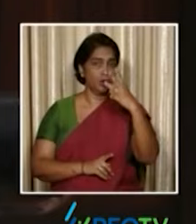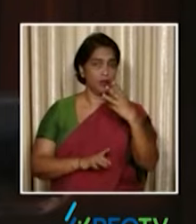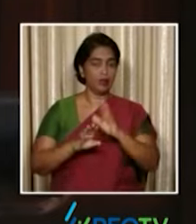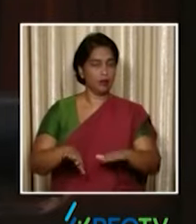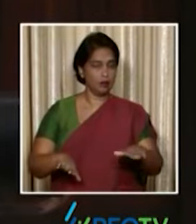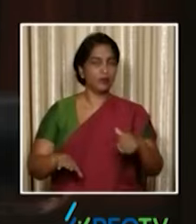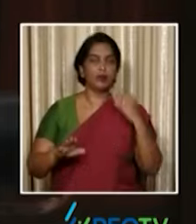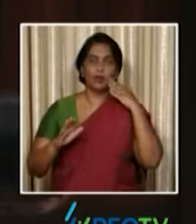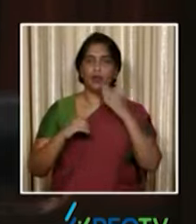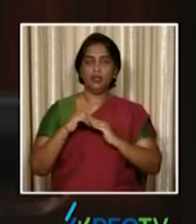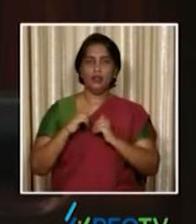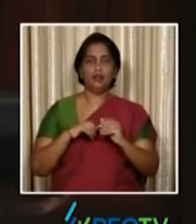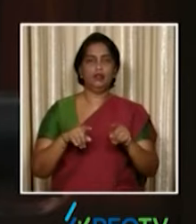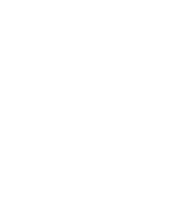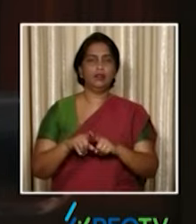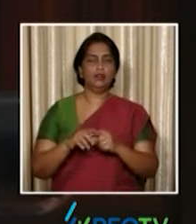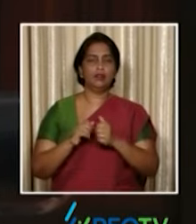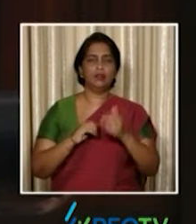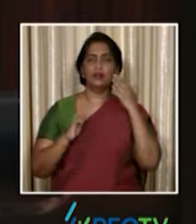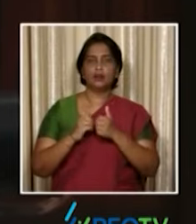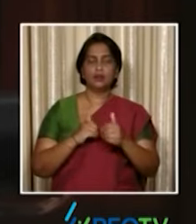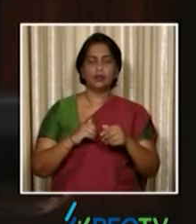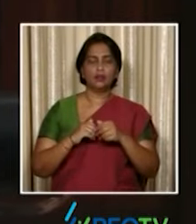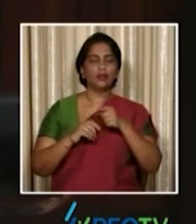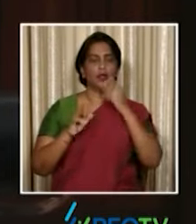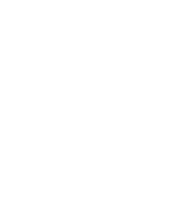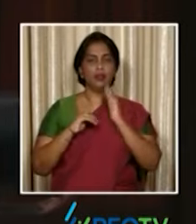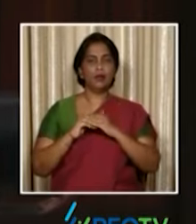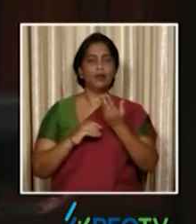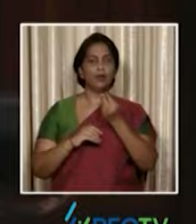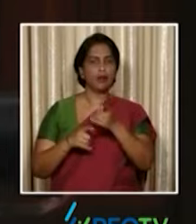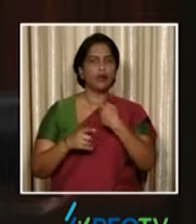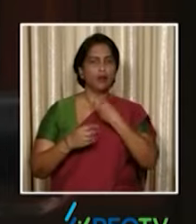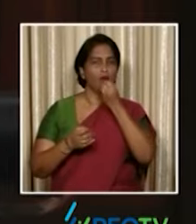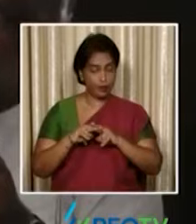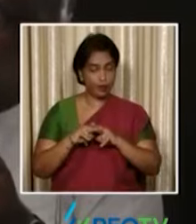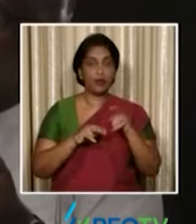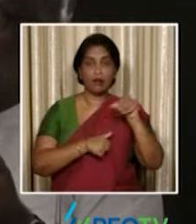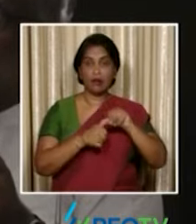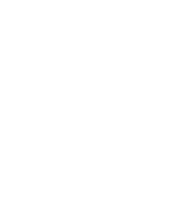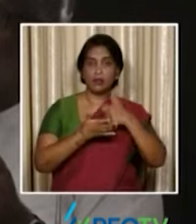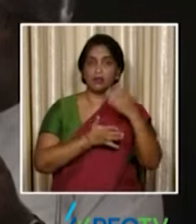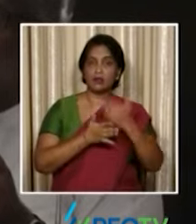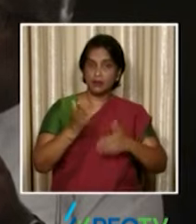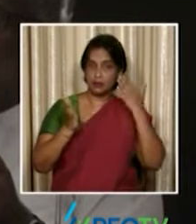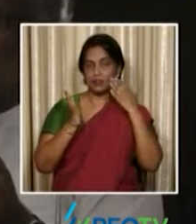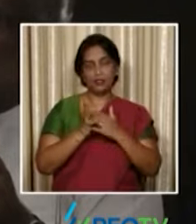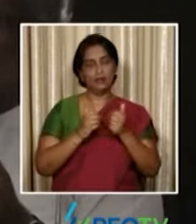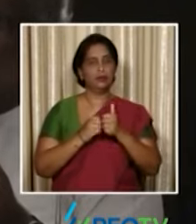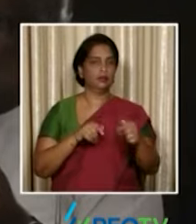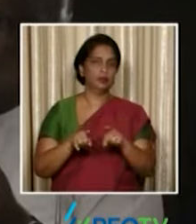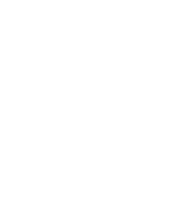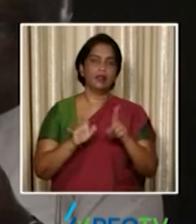දරුවන් මන්දපෝෂණයෙන් පෙළෙනවායි කියන්නේ සිංහලෙන් කිව්වොත් පාණ්ඩුව. පාණ්ඩුව තියෙන ජාතියක් තමයි මේ රටේ ඉතිරි වෙන්නේ. අධ්‍යාපන අමාත්‍යාංශයේ මේ වෙනකොට